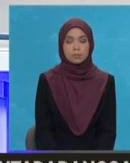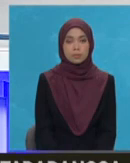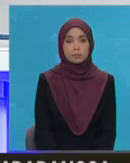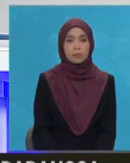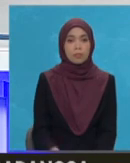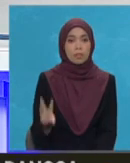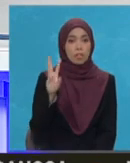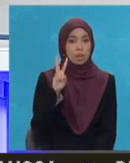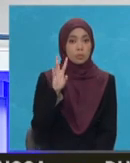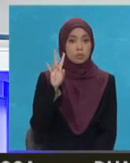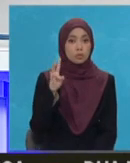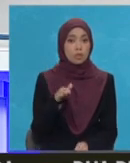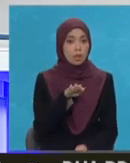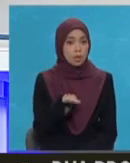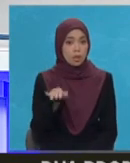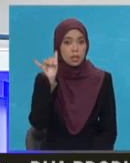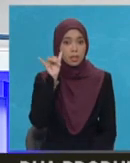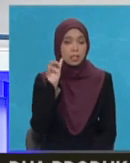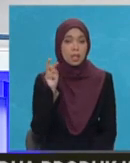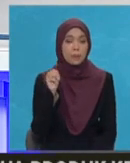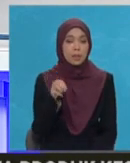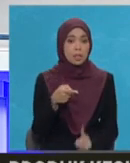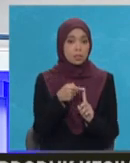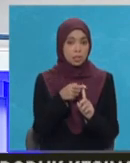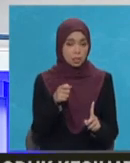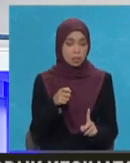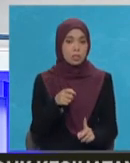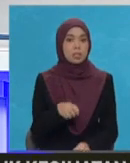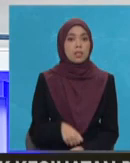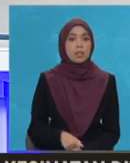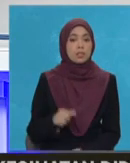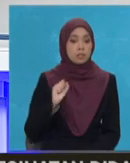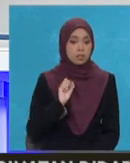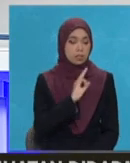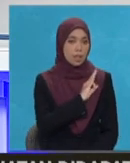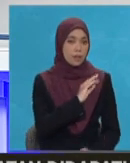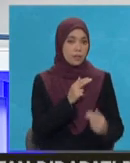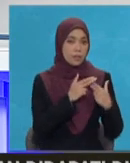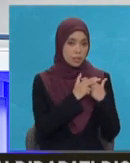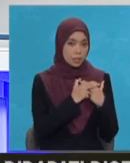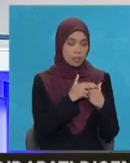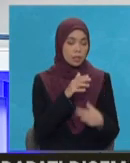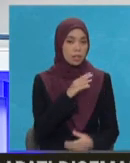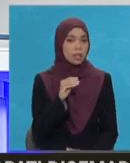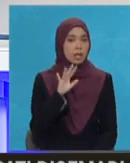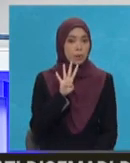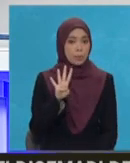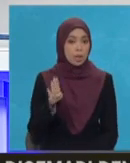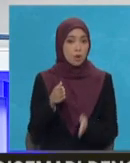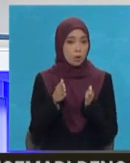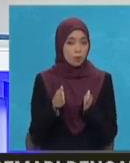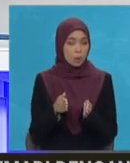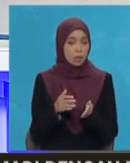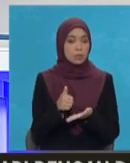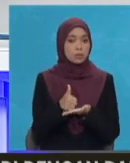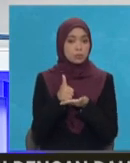67 anak yatim daripada keluarga dan kaki tangan awam Kementerian Pertahanan 44 orang penerima bantuan